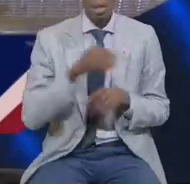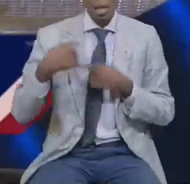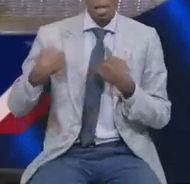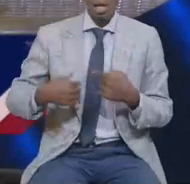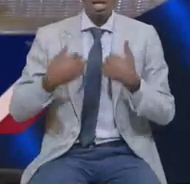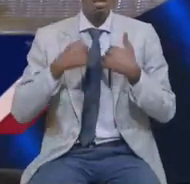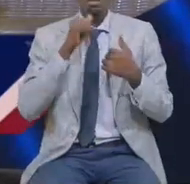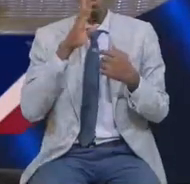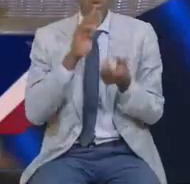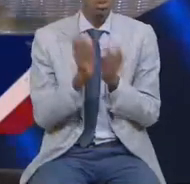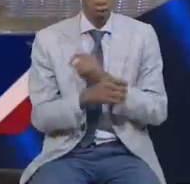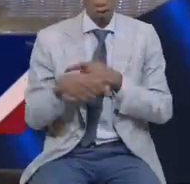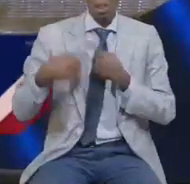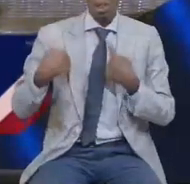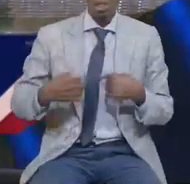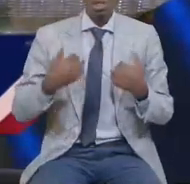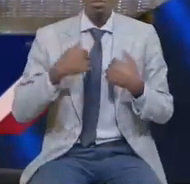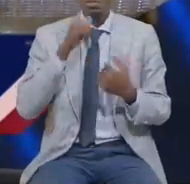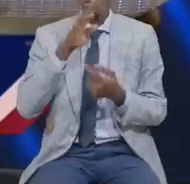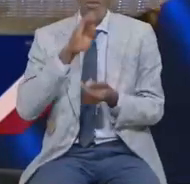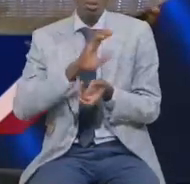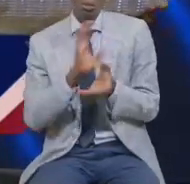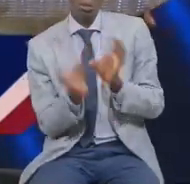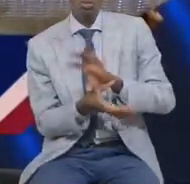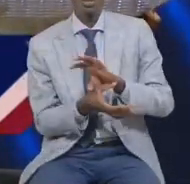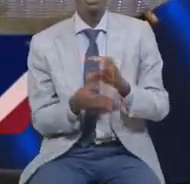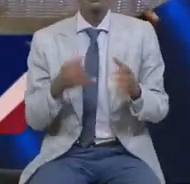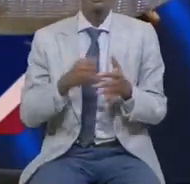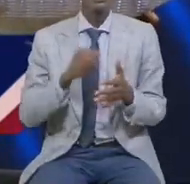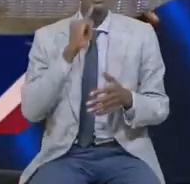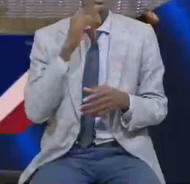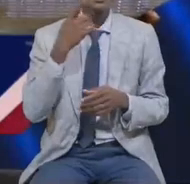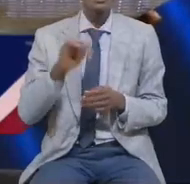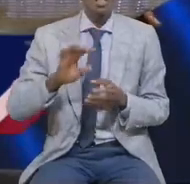changé, leur cœur n'est pas converti. C'est la conversion du cœur.